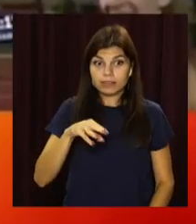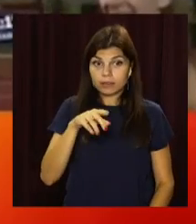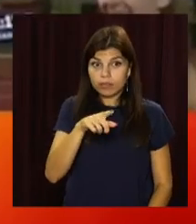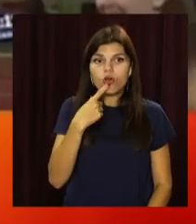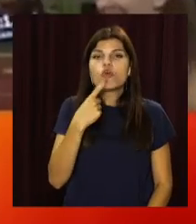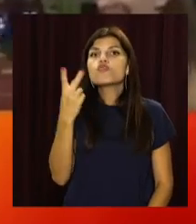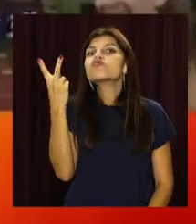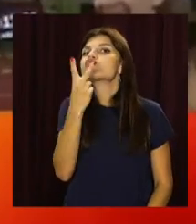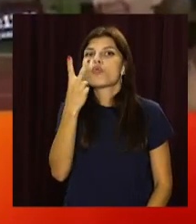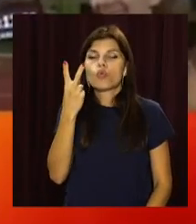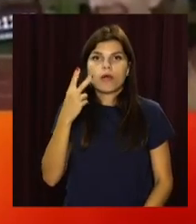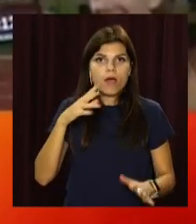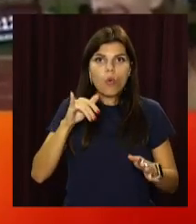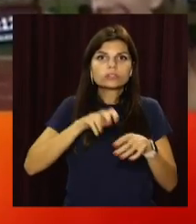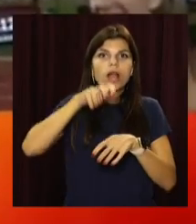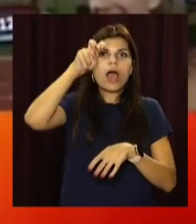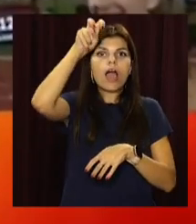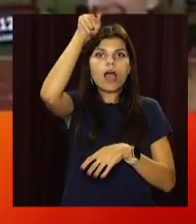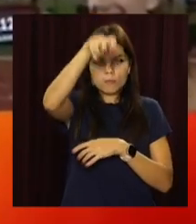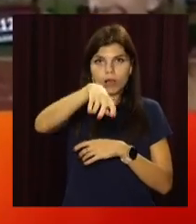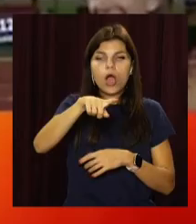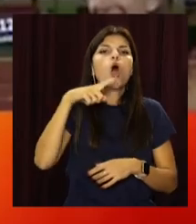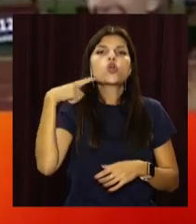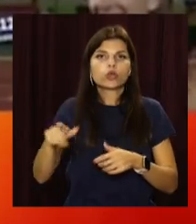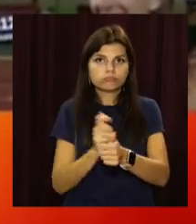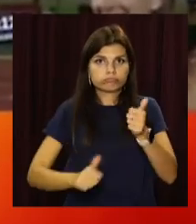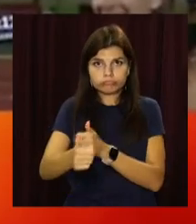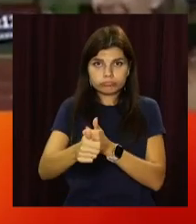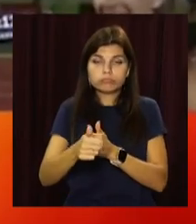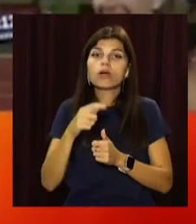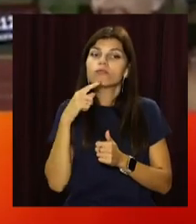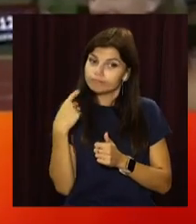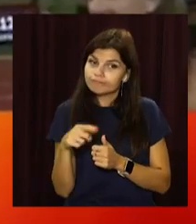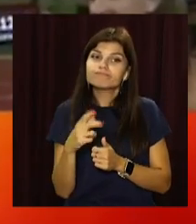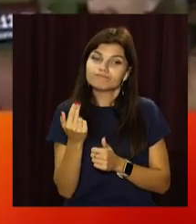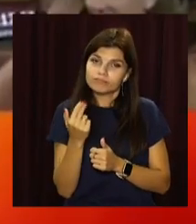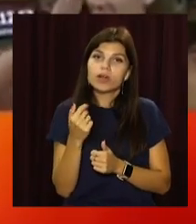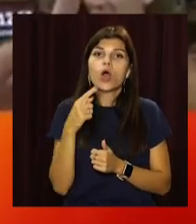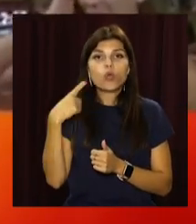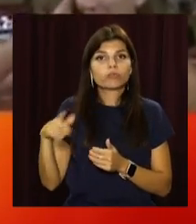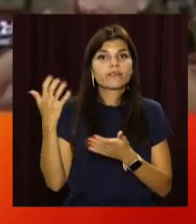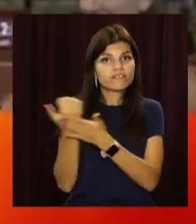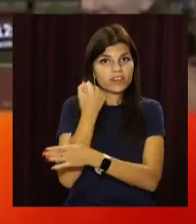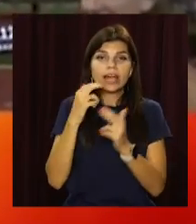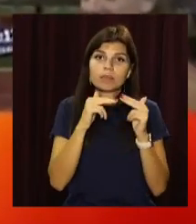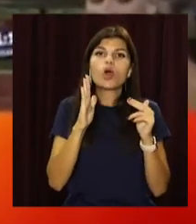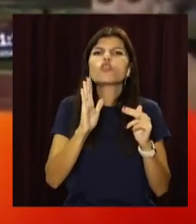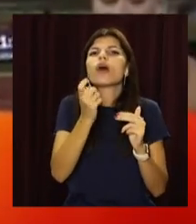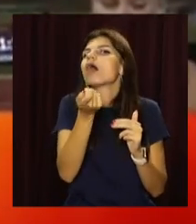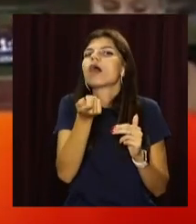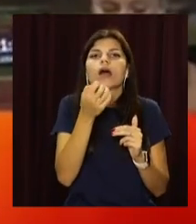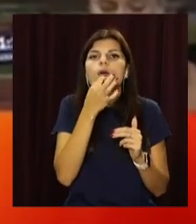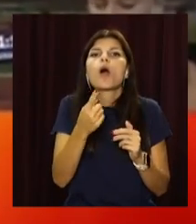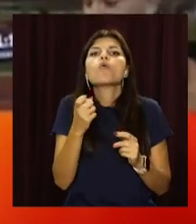стала другою у стрибках висоту, її обійшла росіянка Марія Лісецкена. Вона перемогла дніпрянку тільки за